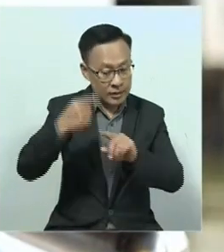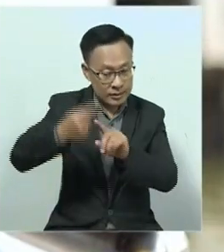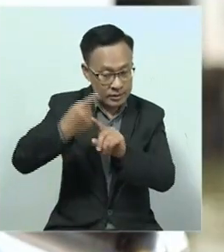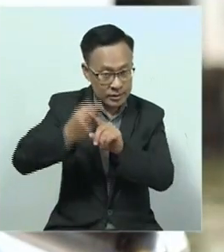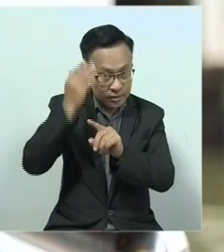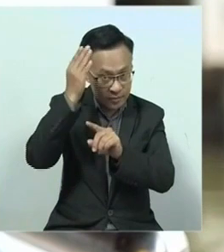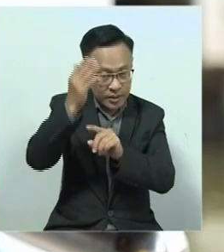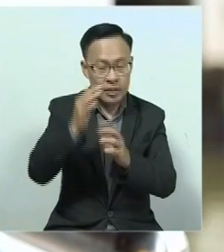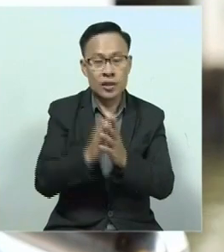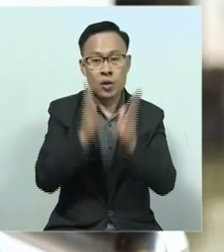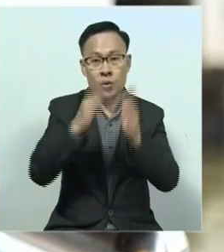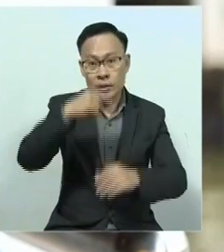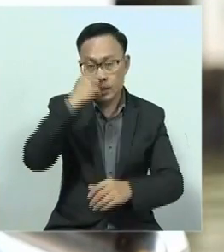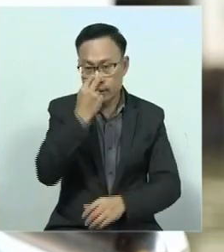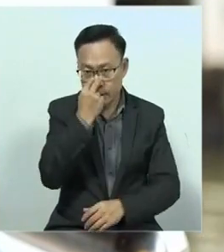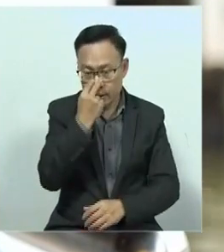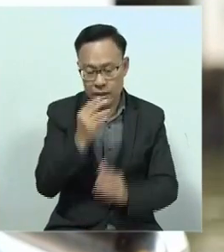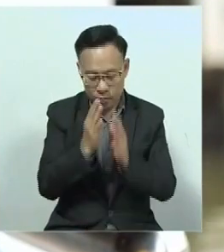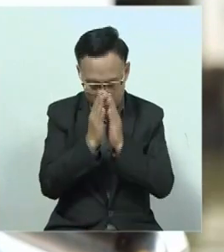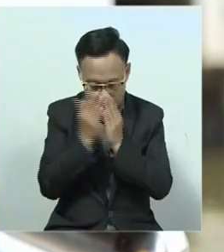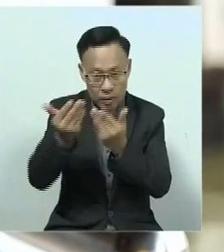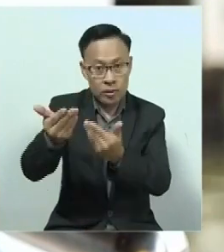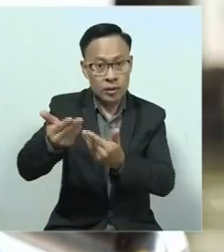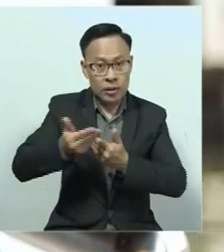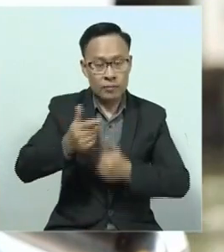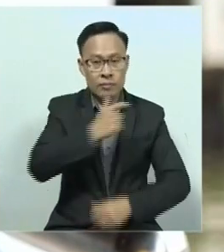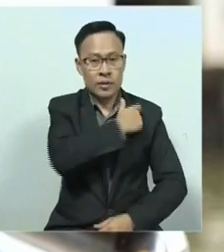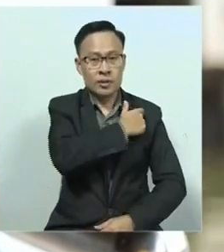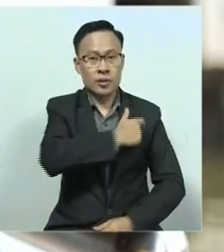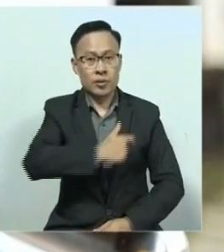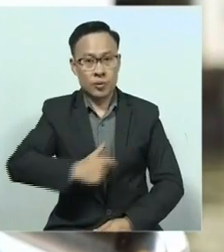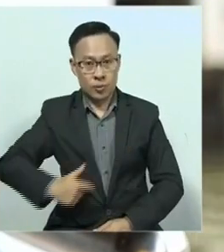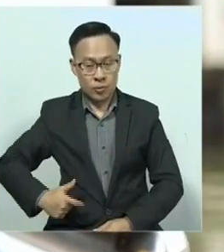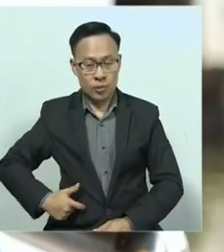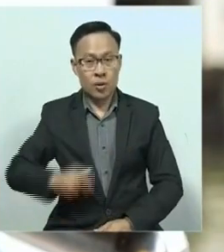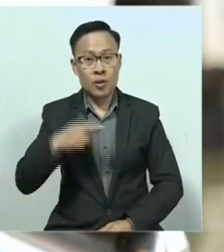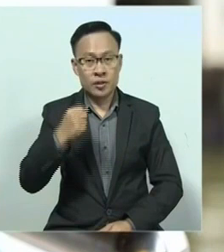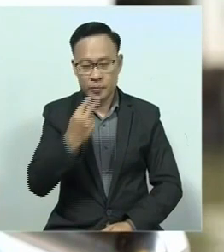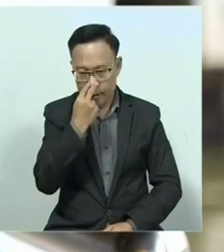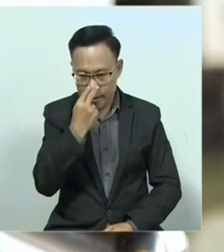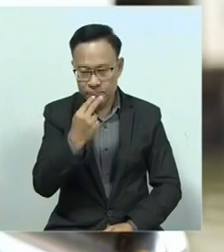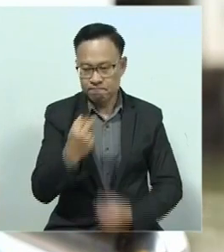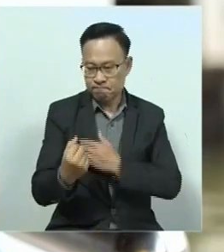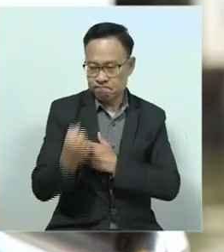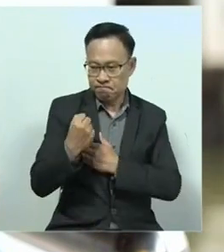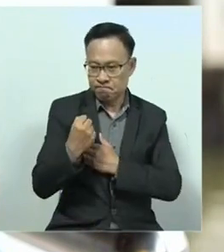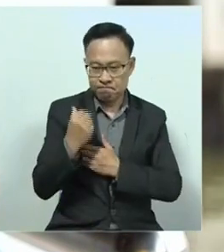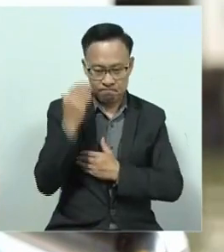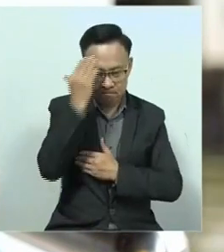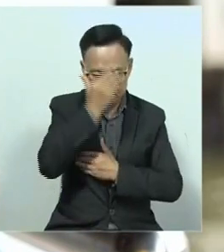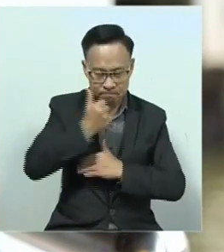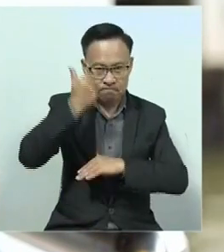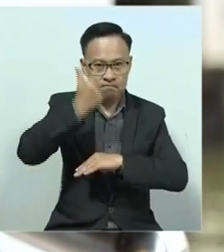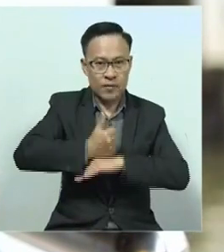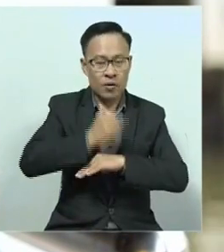ที่ประชาชนชาวไทยจะได้เฝ้าทูลละอองธุลีพระบาทรับเสด็จชื่นชมพระบารมีและได้ชื่นชมความงามแห่งศิลปะวัฒน